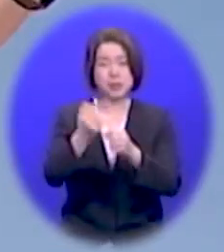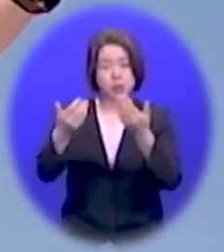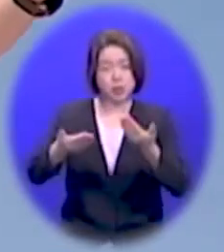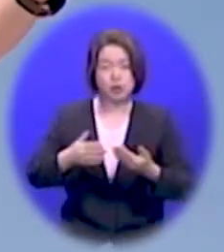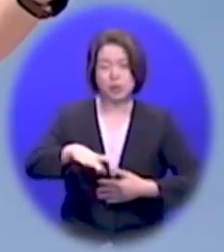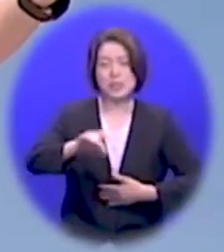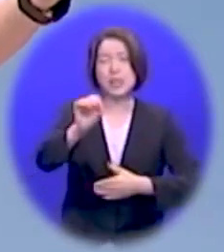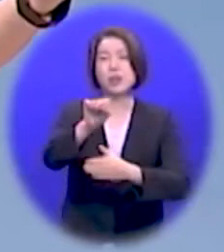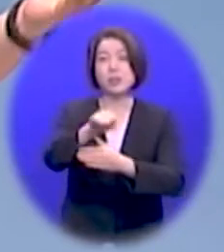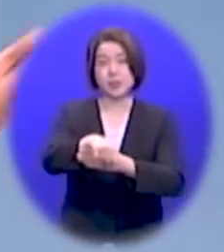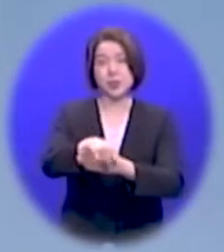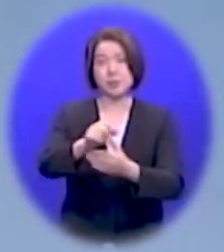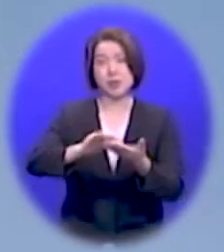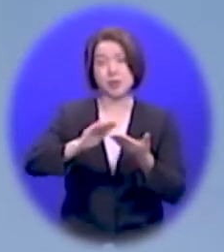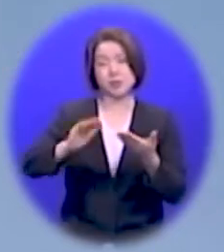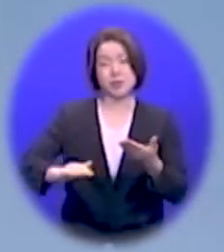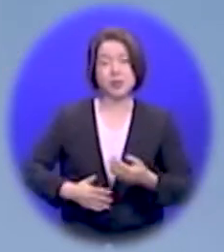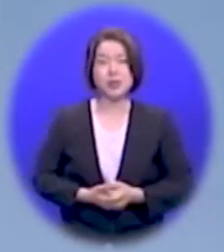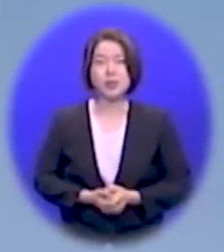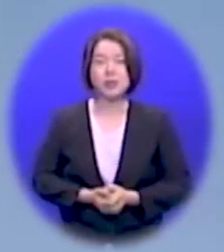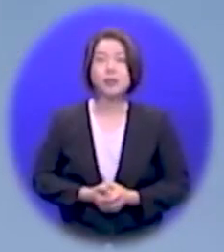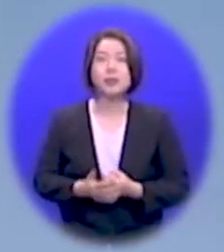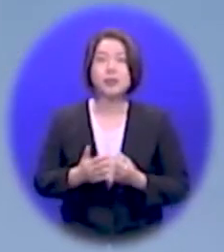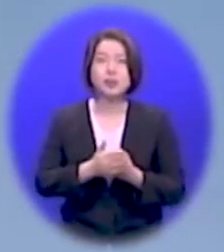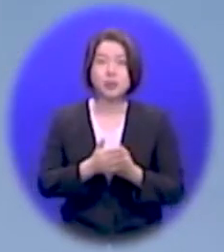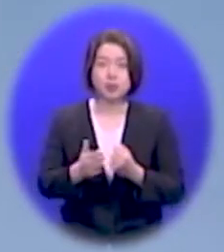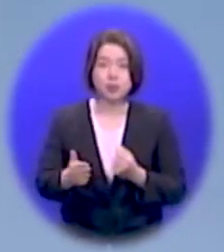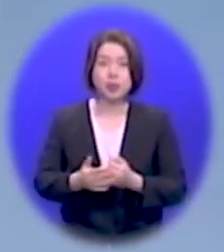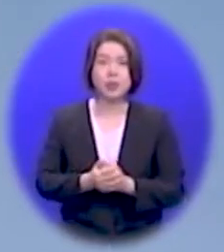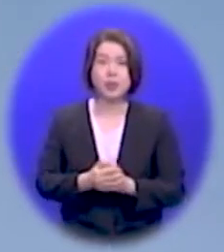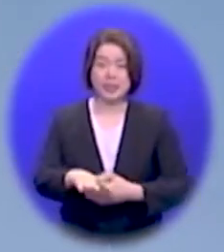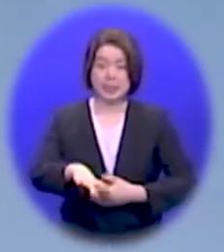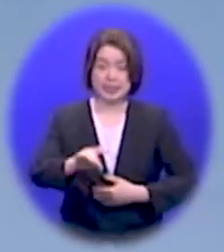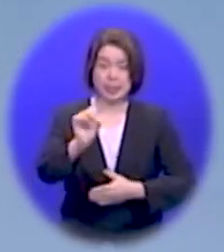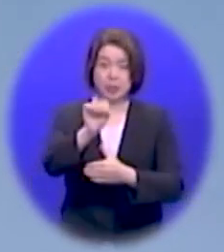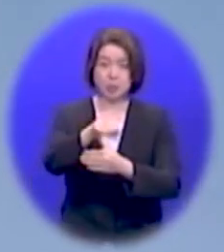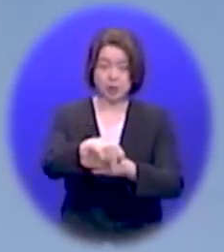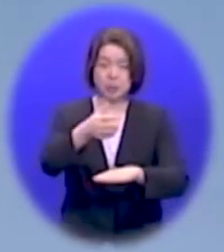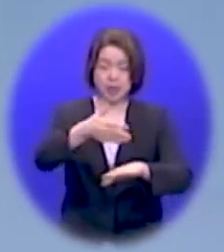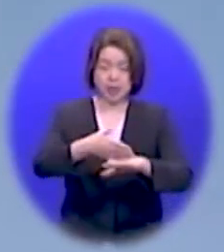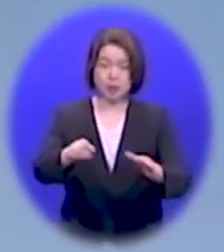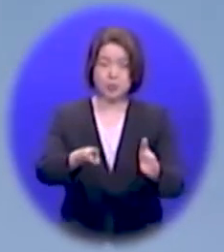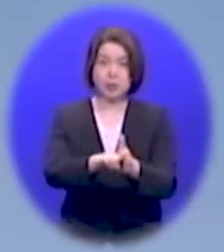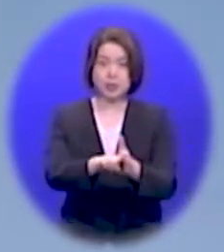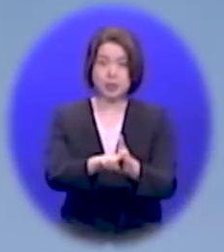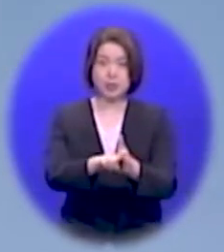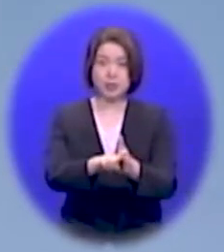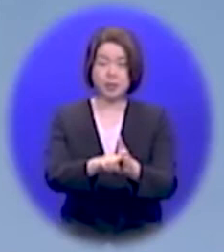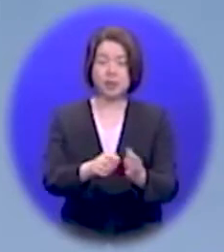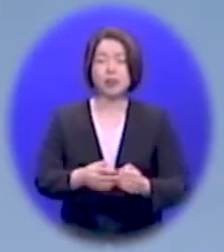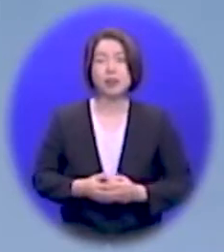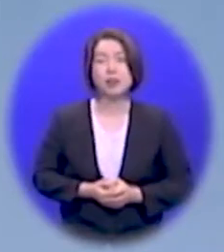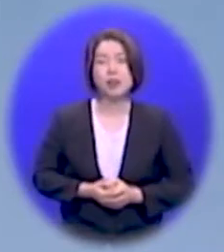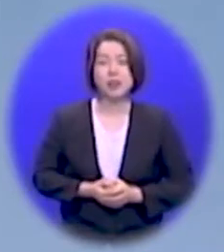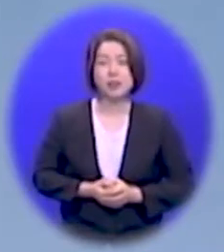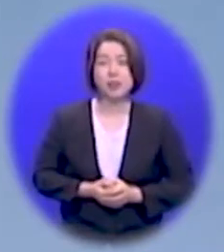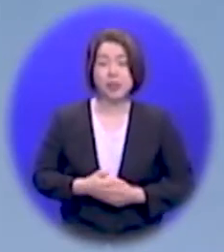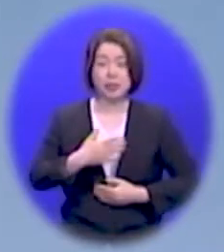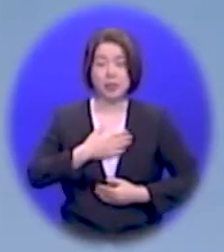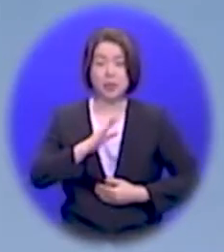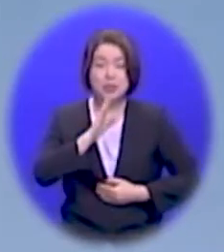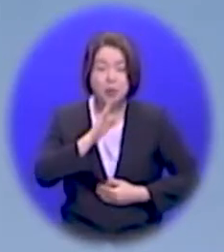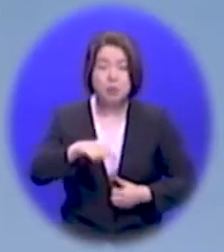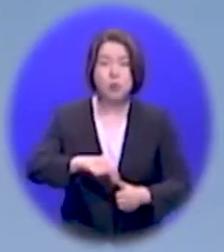열매라고 하는 겁니다 그러니 첫 열매 감사 신앙은 그가 정말 구원